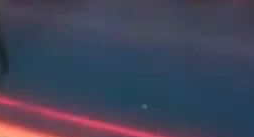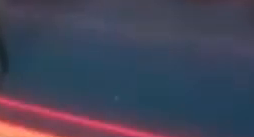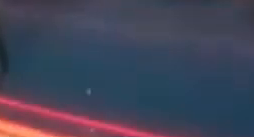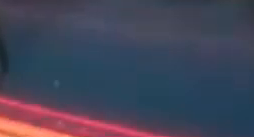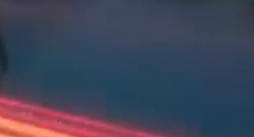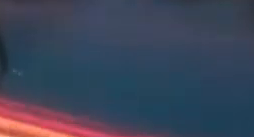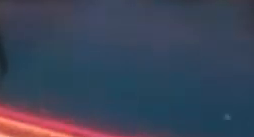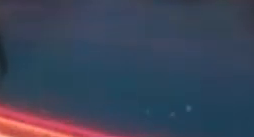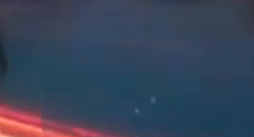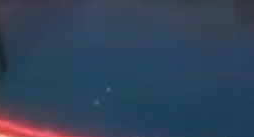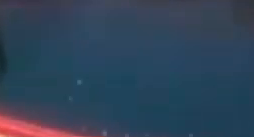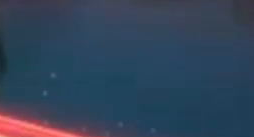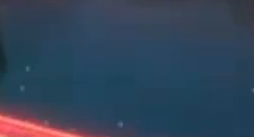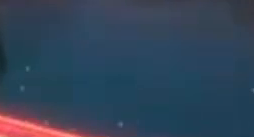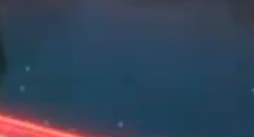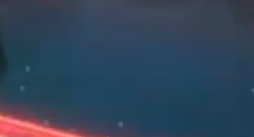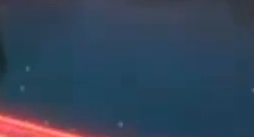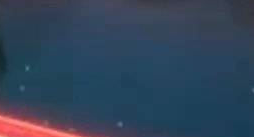ia